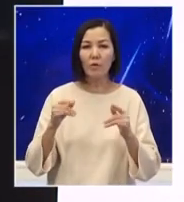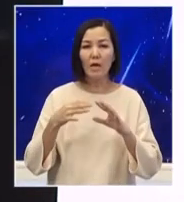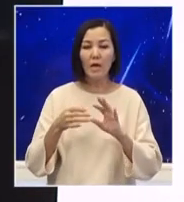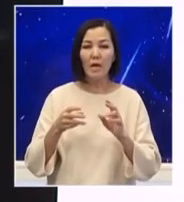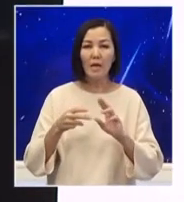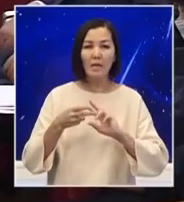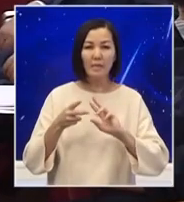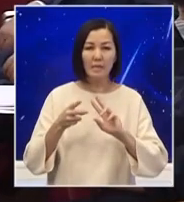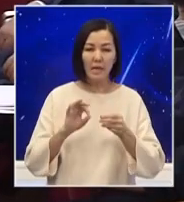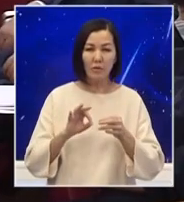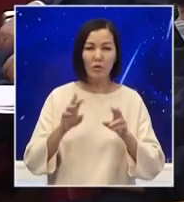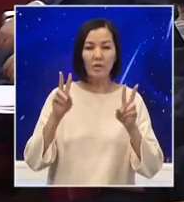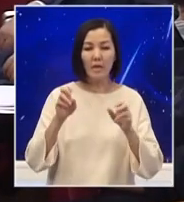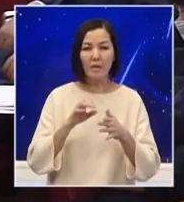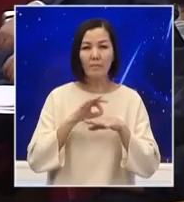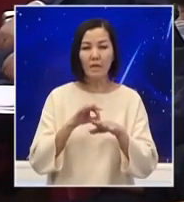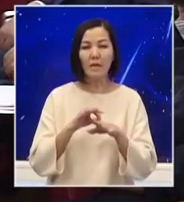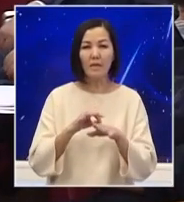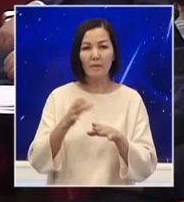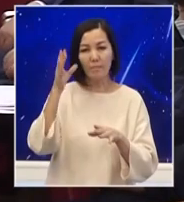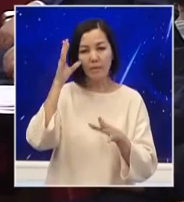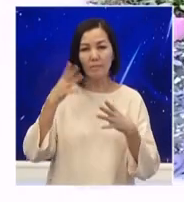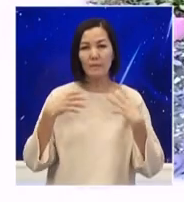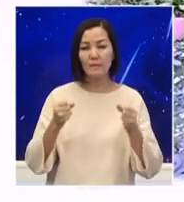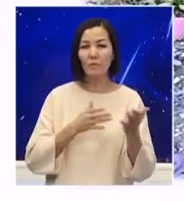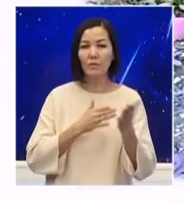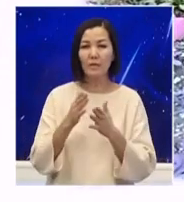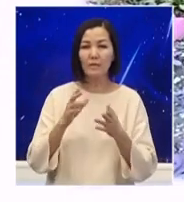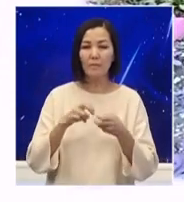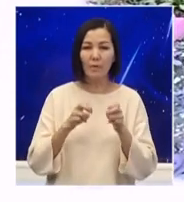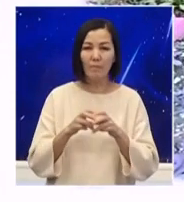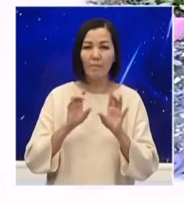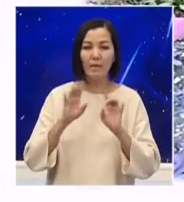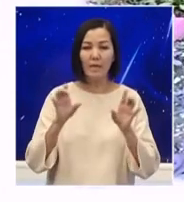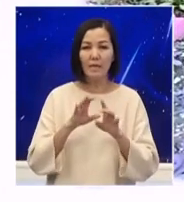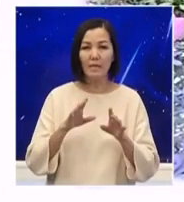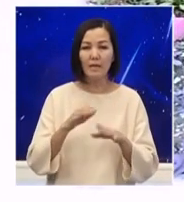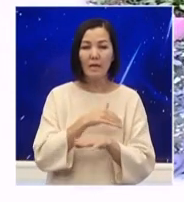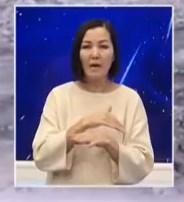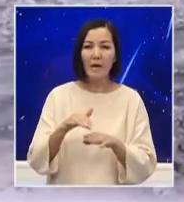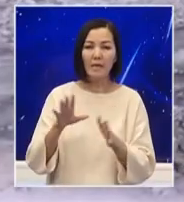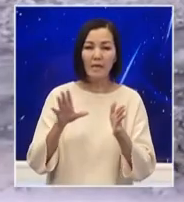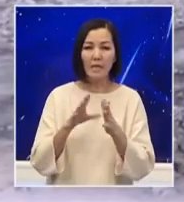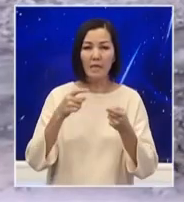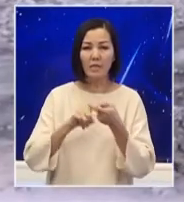қаралды. Білім мен денсаулық сақтау саласында да өзекті проблемалар көтерілді. Арық, тротуар, көше жарықтарын, электр желілерін тарту, жол жөндеу